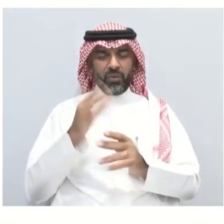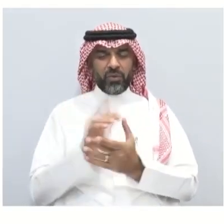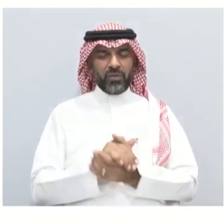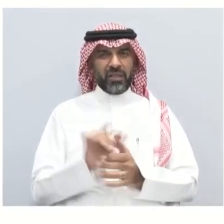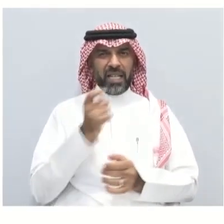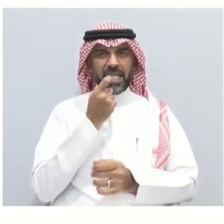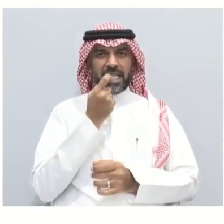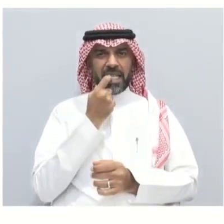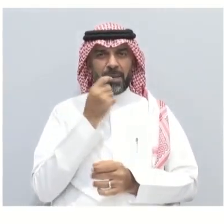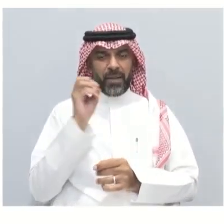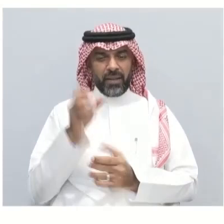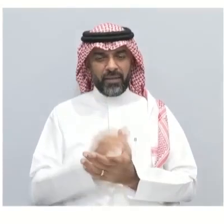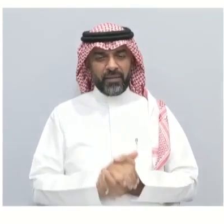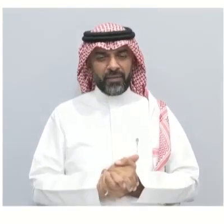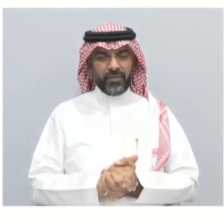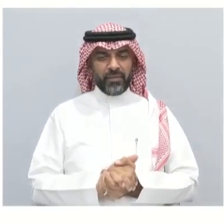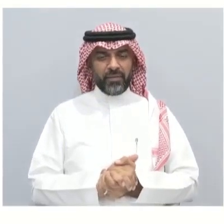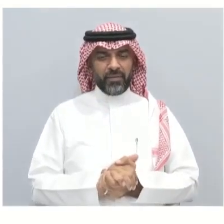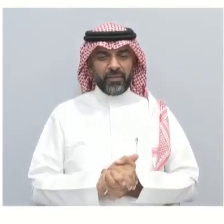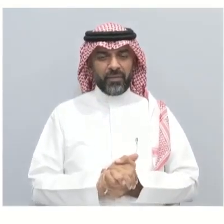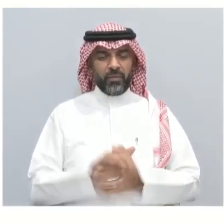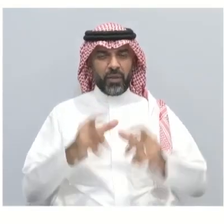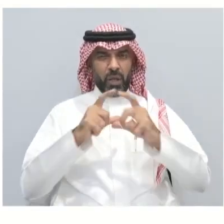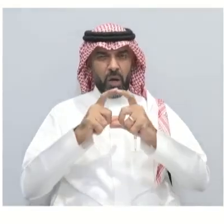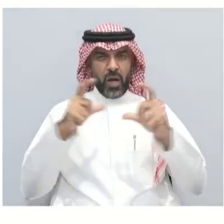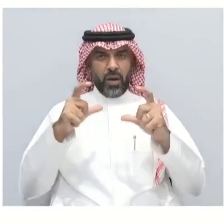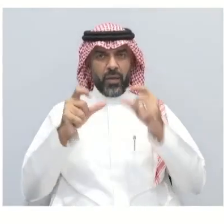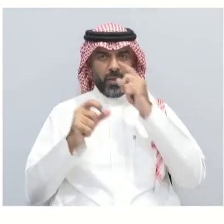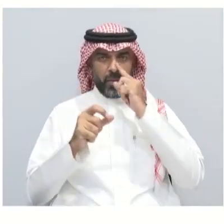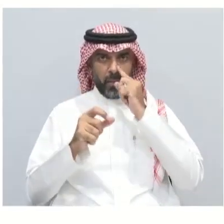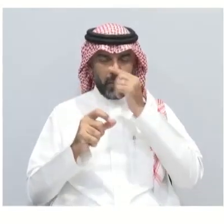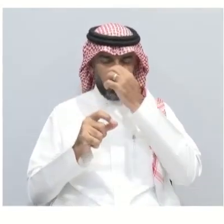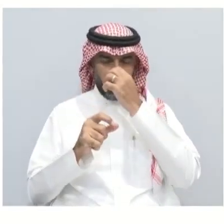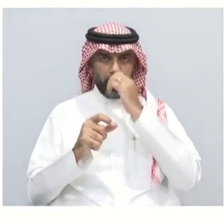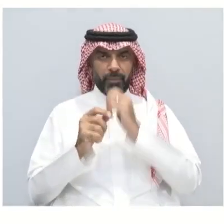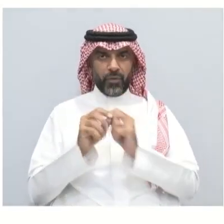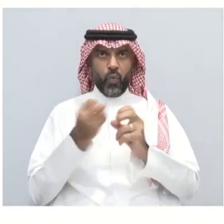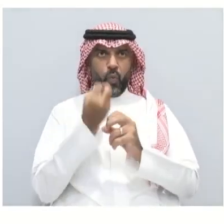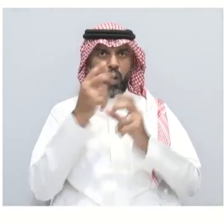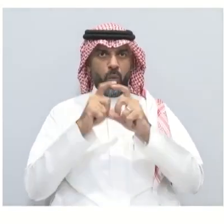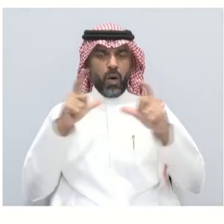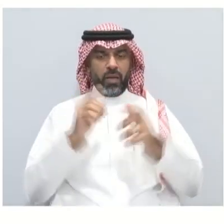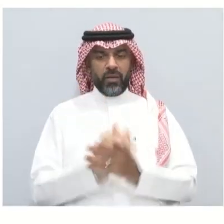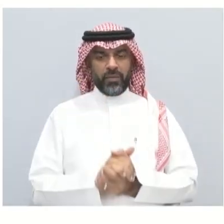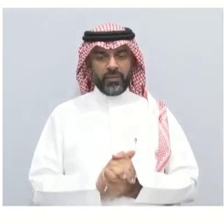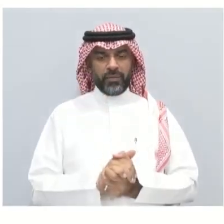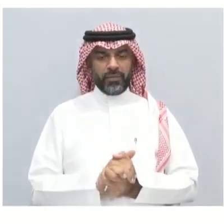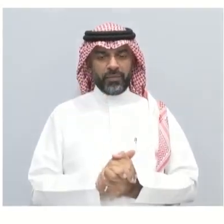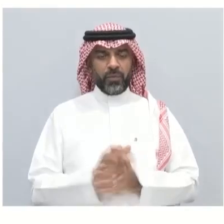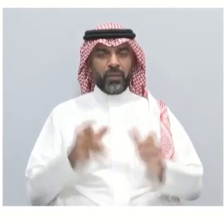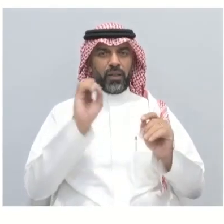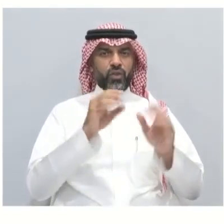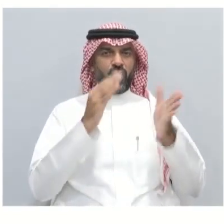الابيض وبعدها اختار الخط العريض حتى يجعل الخط اكثر غامق ونقوم بتوسيط